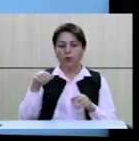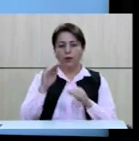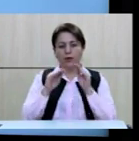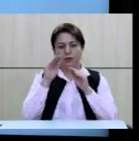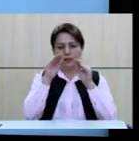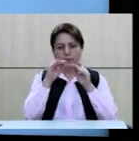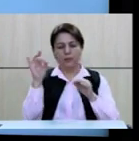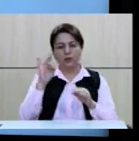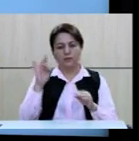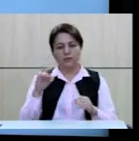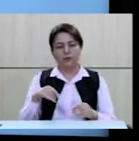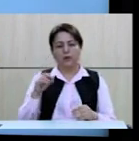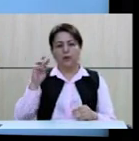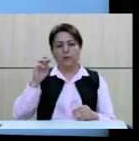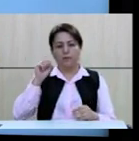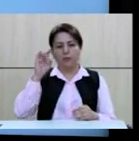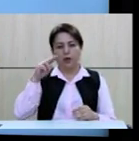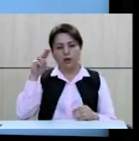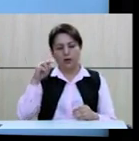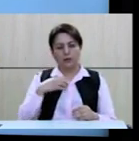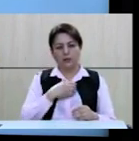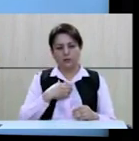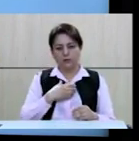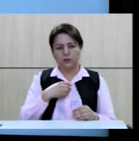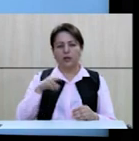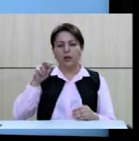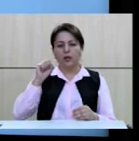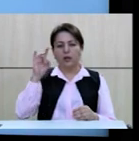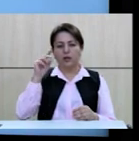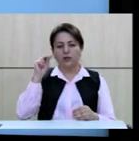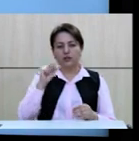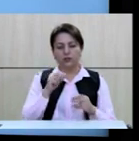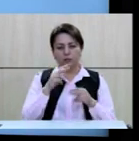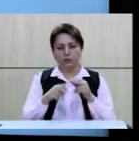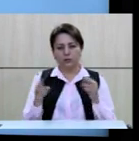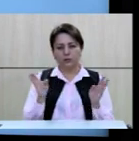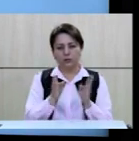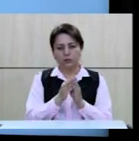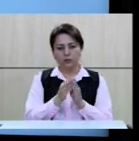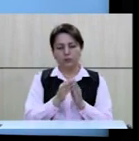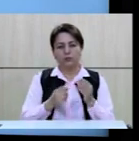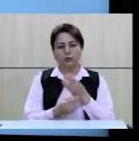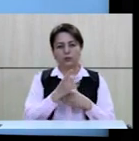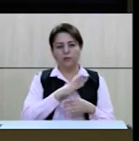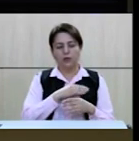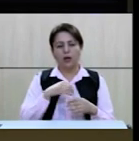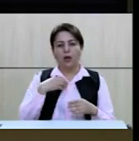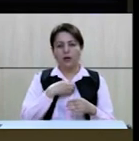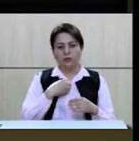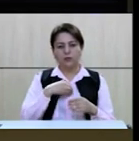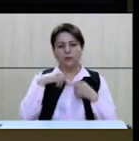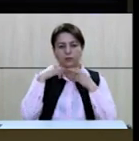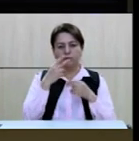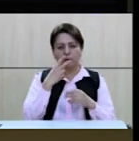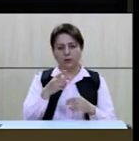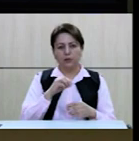Chunki mard asosga larcha qo'shimchasini qo'shish orqali hosil bo'lgan. Asosga ham e'tibor